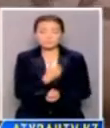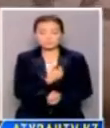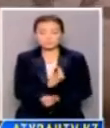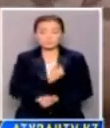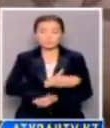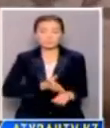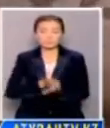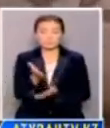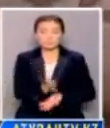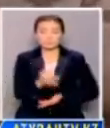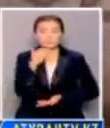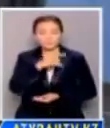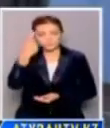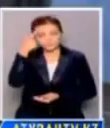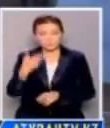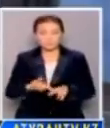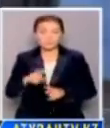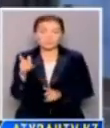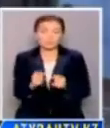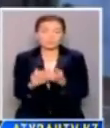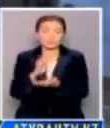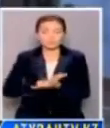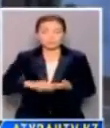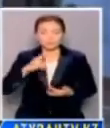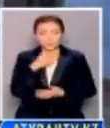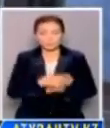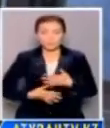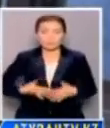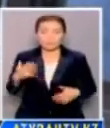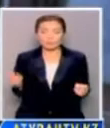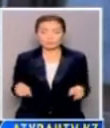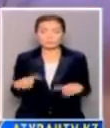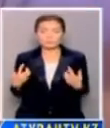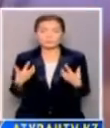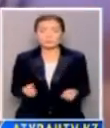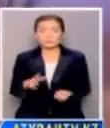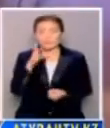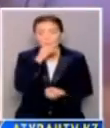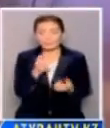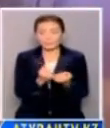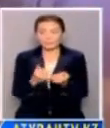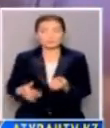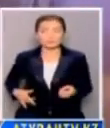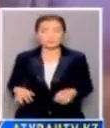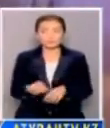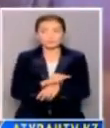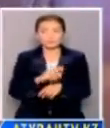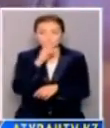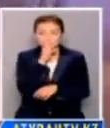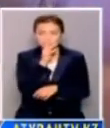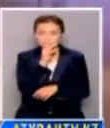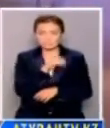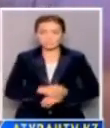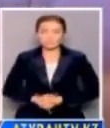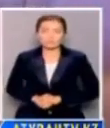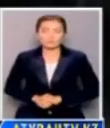обращается к нему. Многие считают, что саумал очищает кровь и благотворно влияет на печень, но его лечебные свойства не ограничены